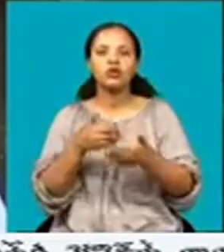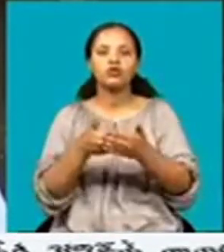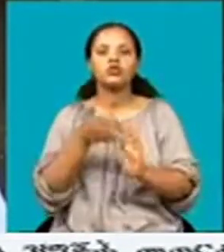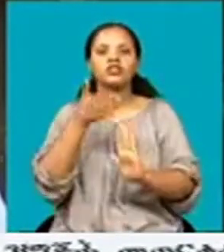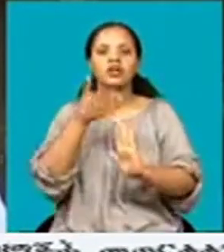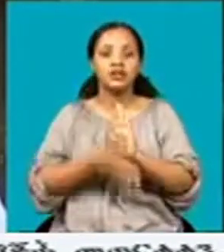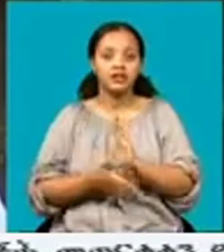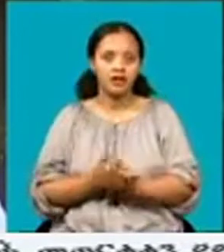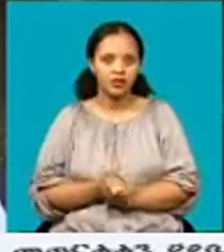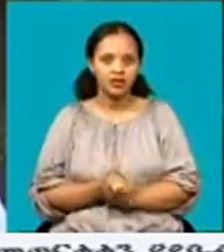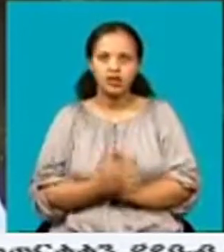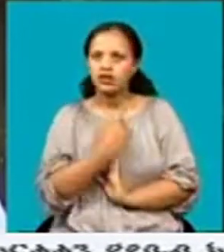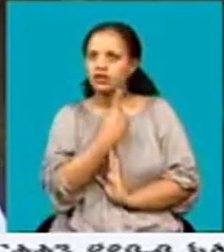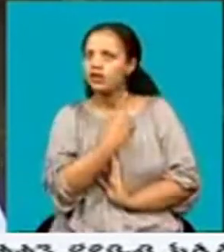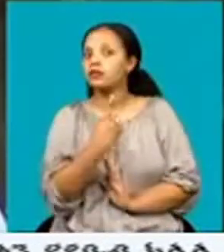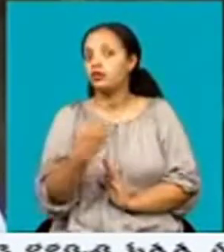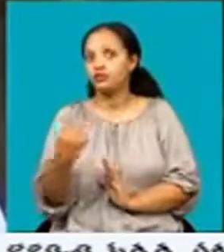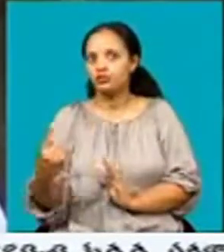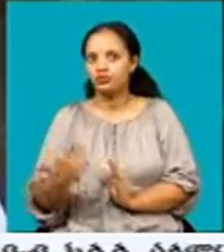እንደሚከናወን